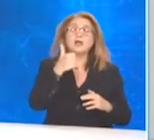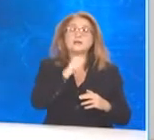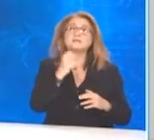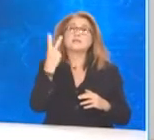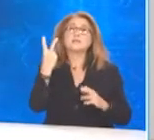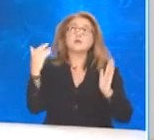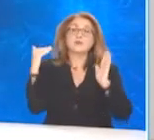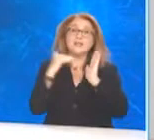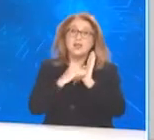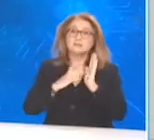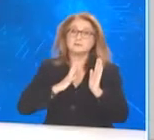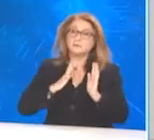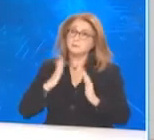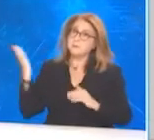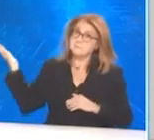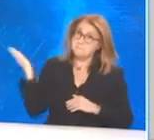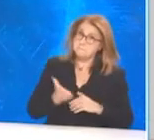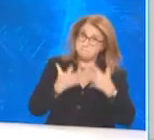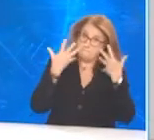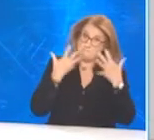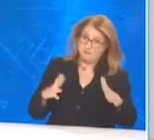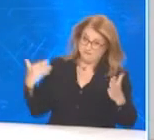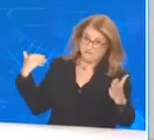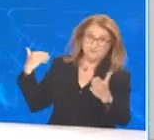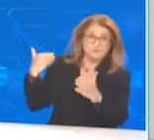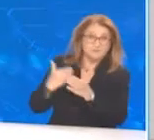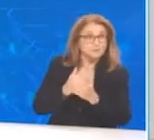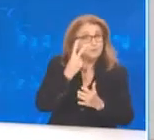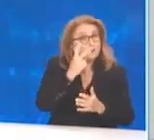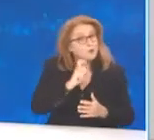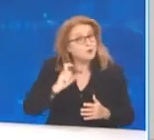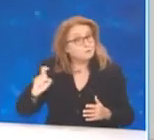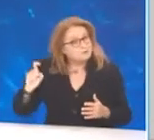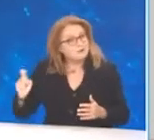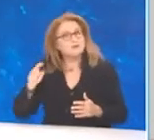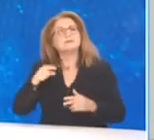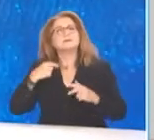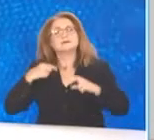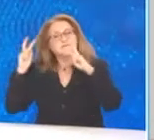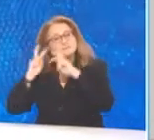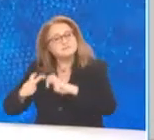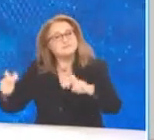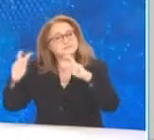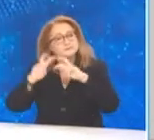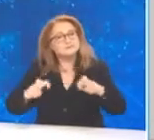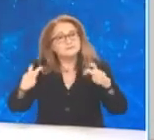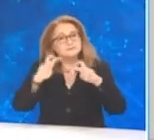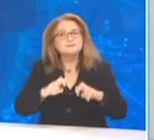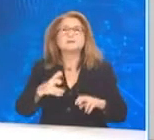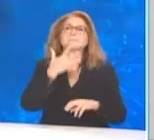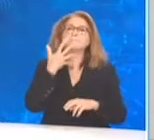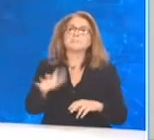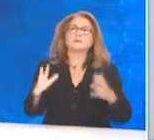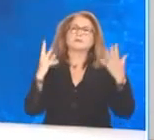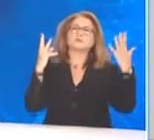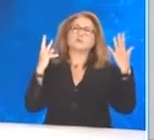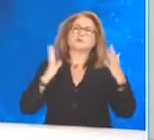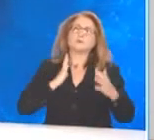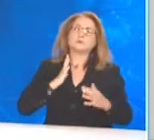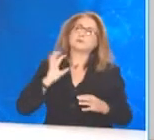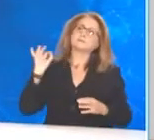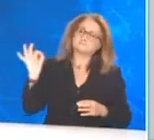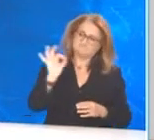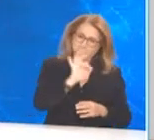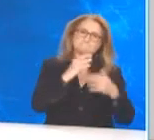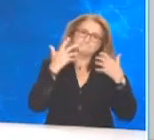2.162.251 εισερχομένων στη χώρα. Και τα επιβεβαιωμένα κρούσματα από την 1η Ιουλίου, επαναλαμβάνω, είναι 508. Από